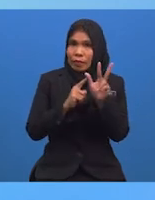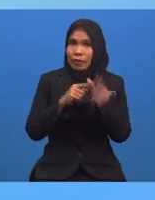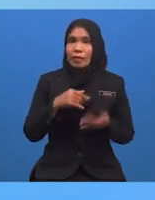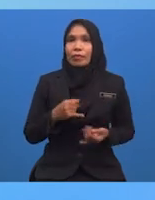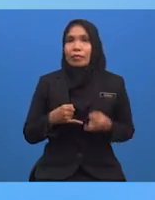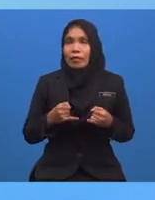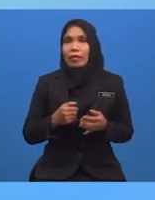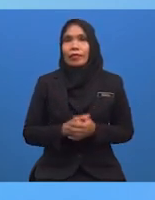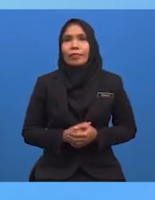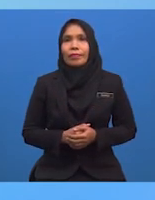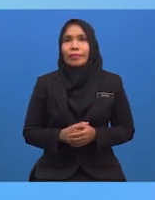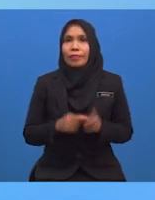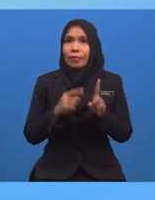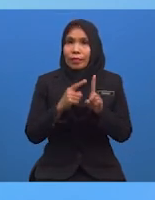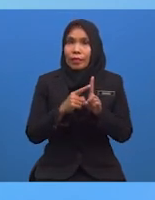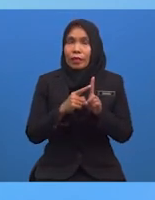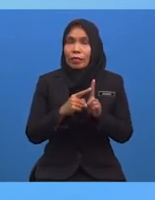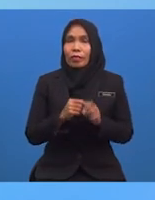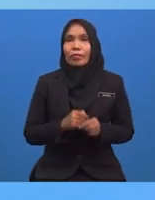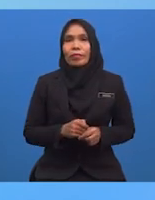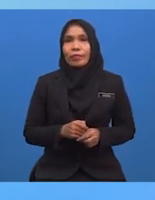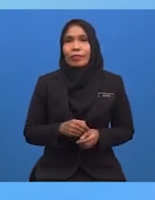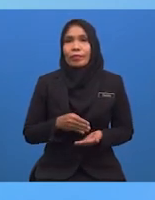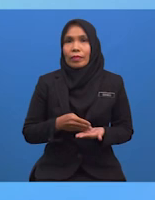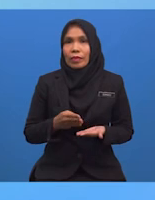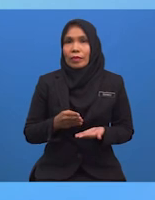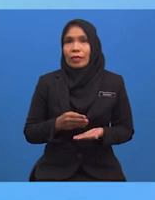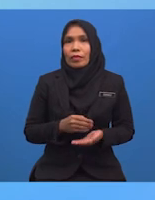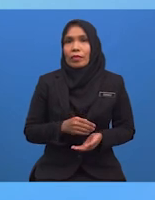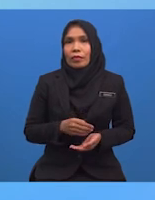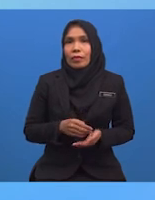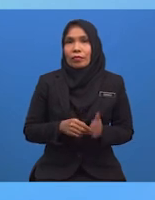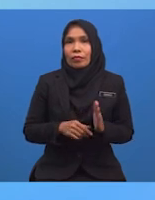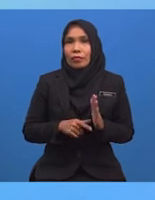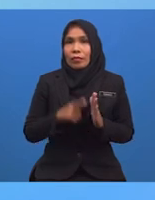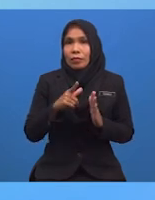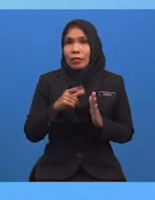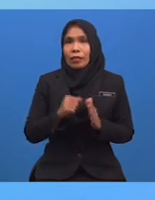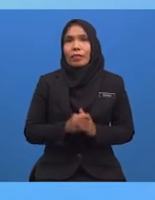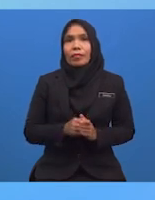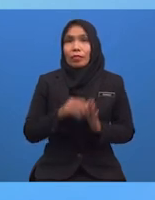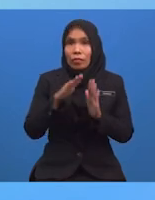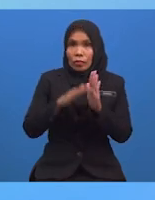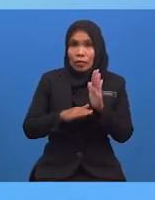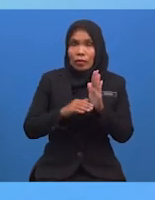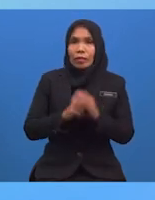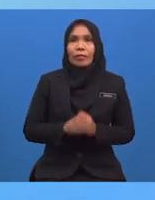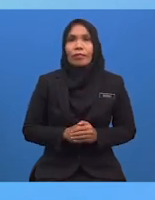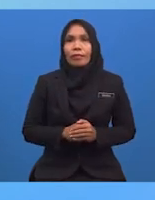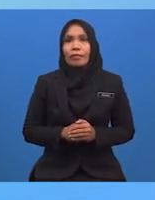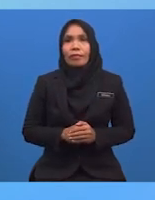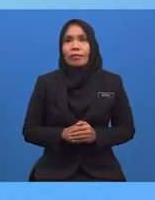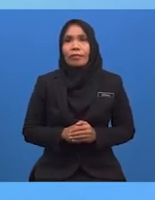belanjawan, iaitu pertama, belanjawan lebihan, kedua, belanjawan kurangan atau defisit,